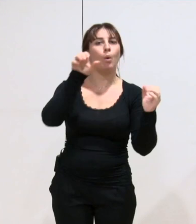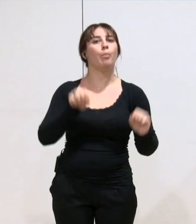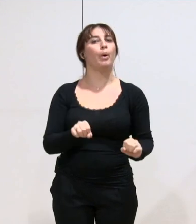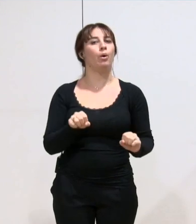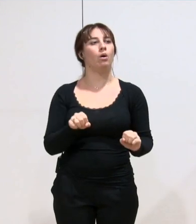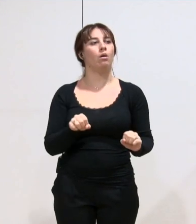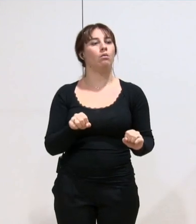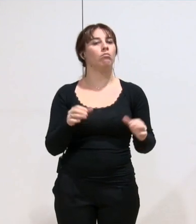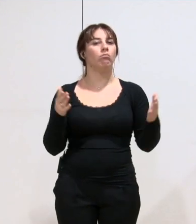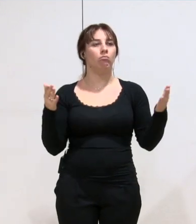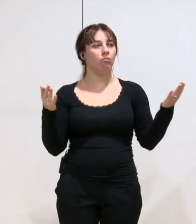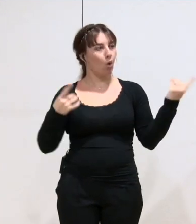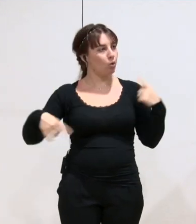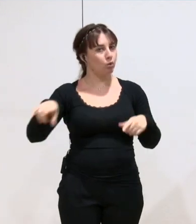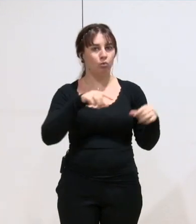que la question